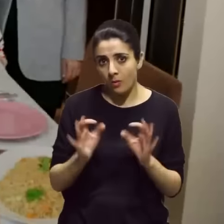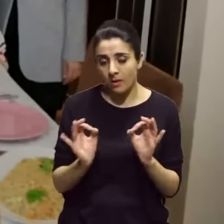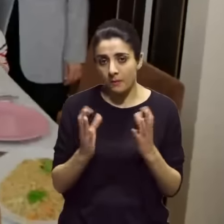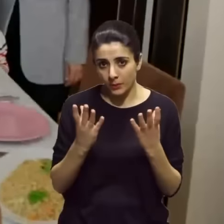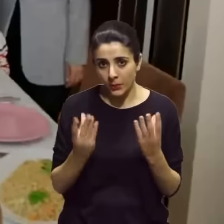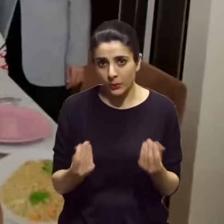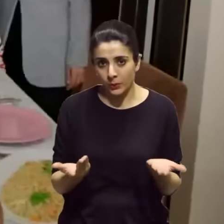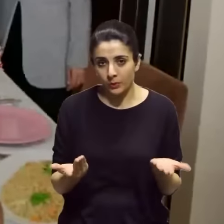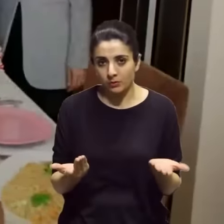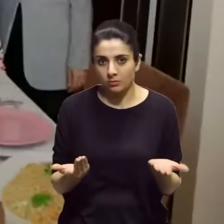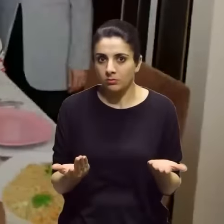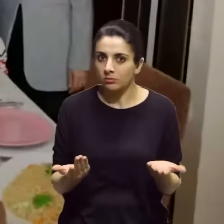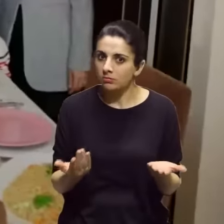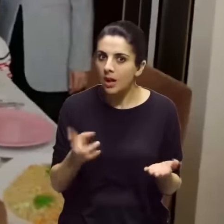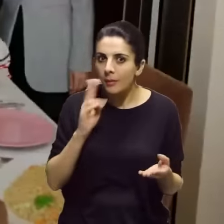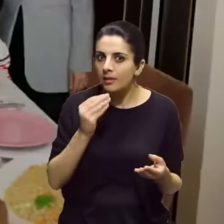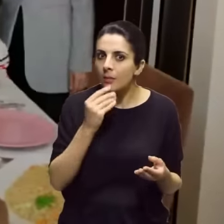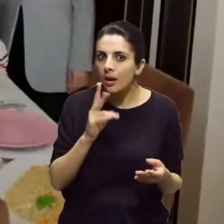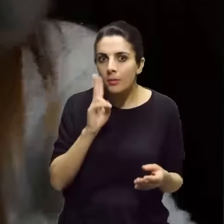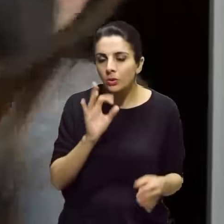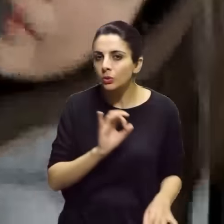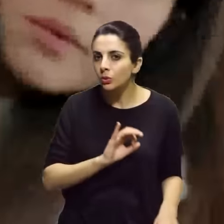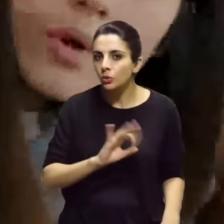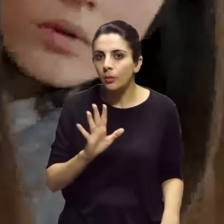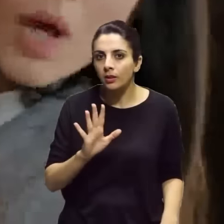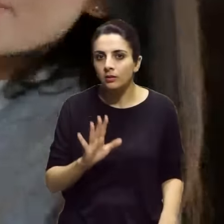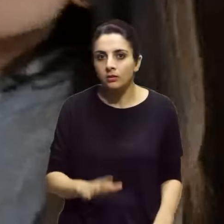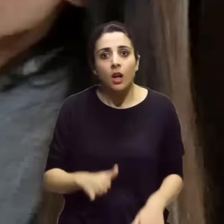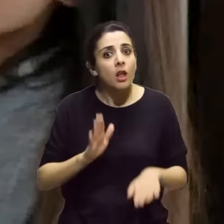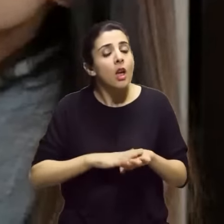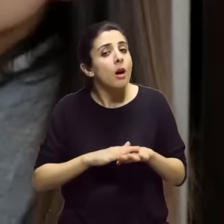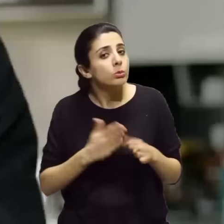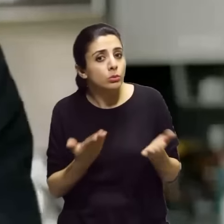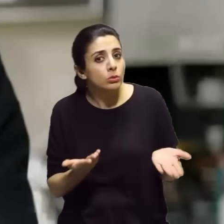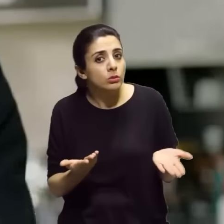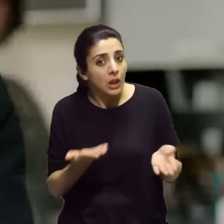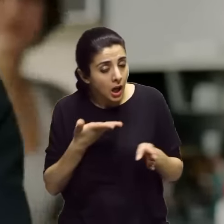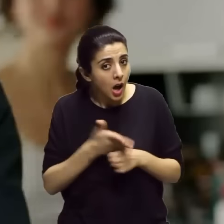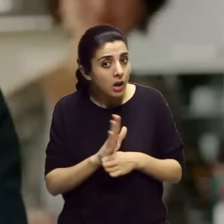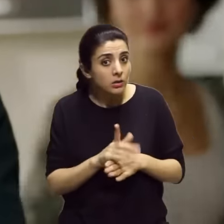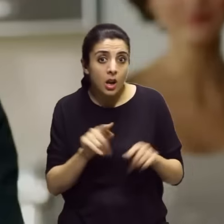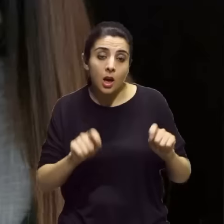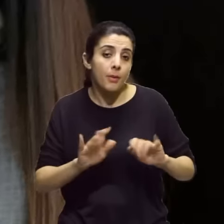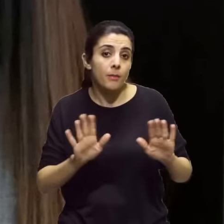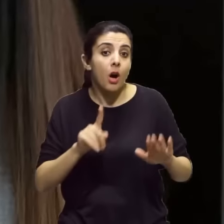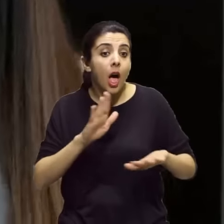Mimikler yapıyor. Kabak nefis gözüküyor vallahi. Eline vurdu. Ne yapıyorsun Ömer? Gerçekten bunu